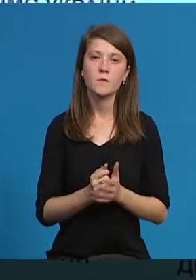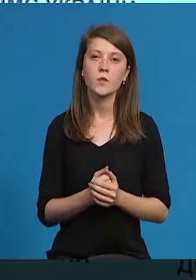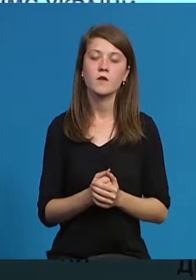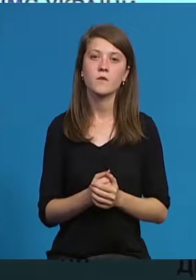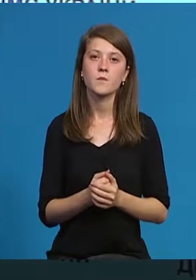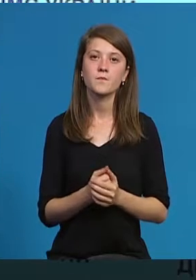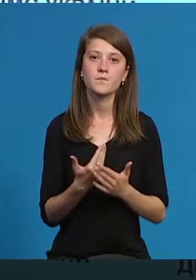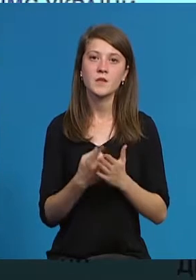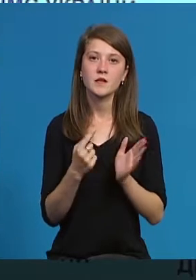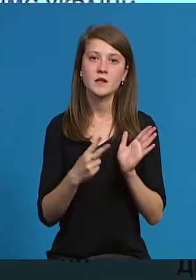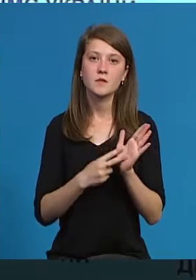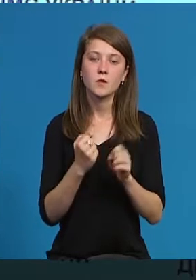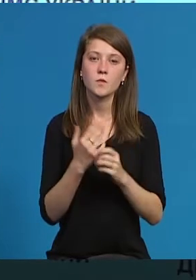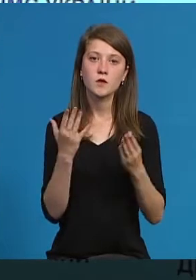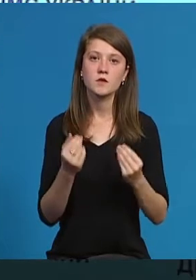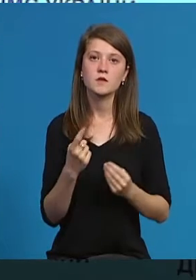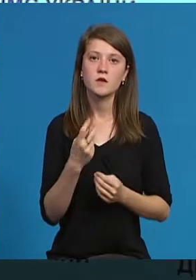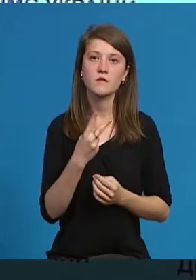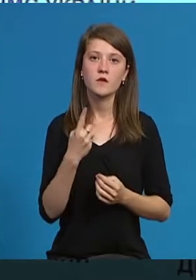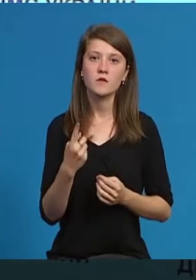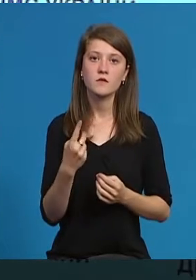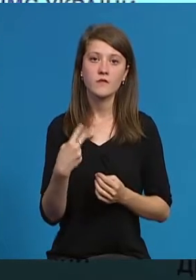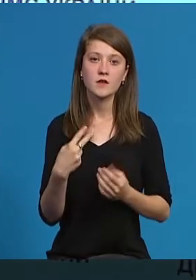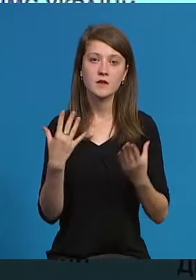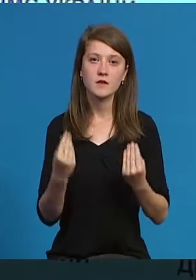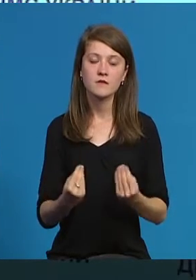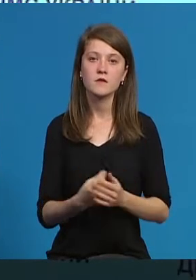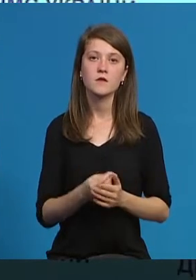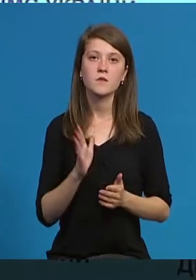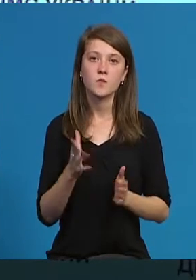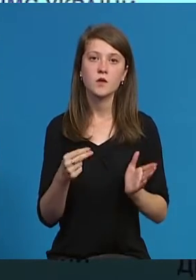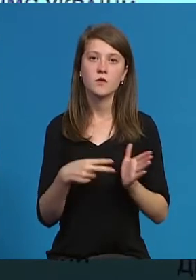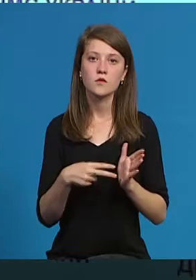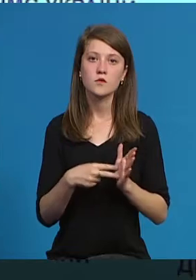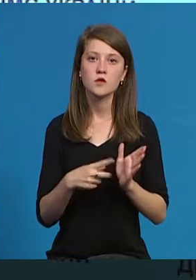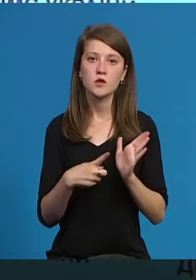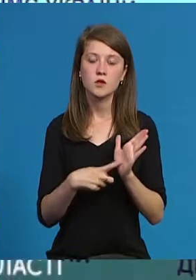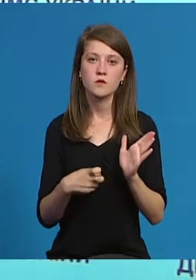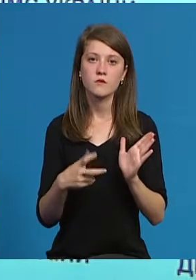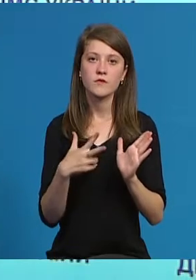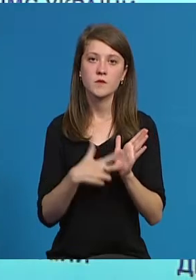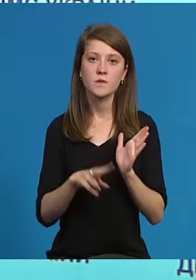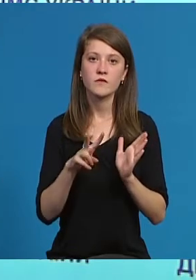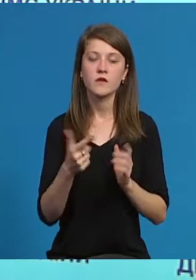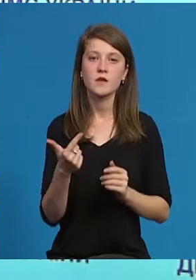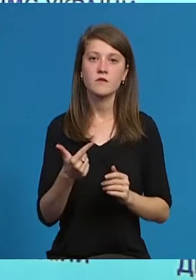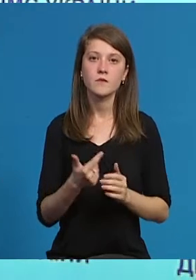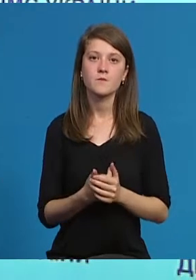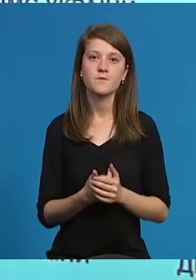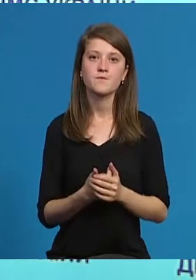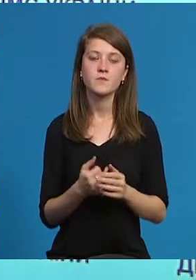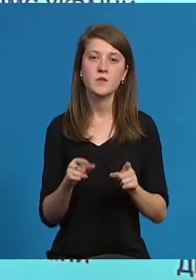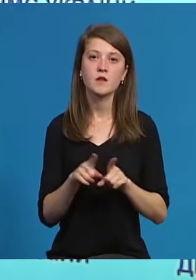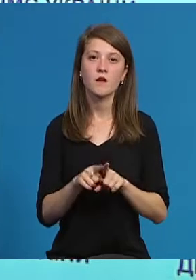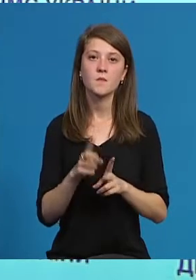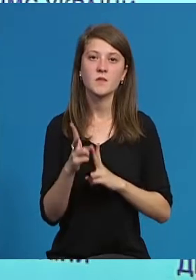тобто за 7 робочих днів. За 20 робочих днів буде коштувати 682 гривні. І так